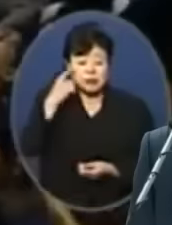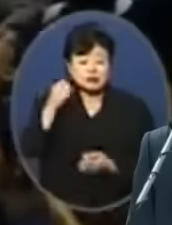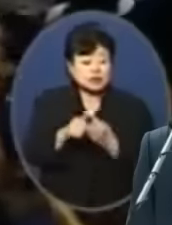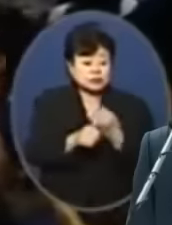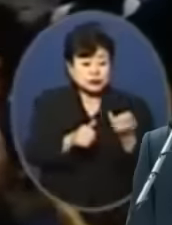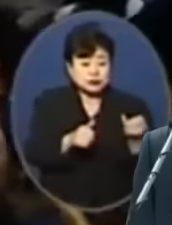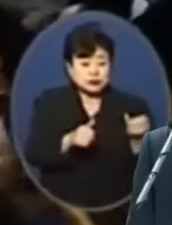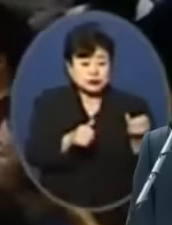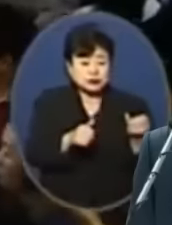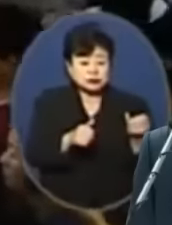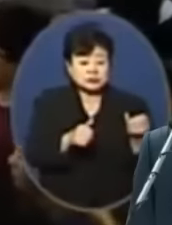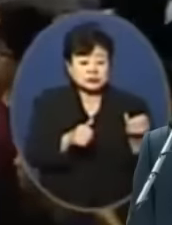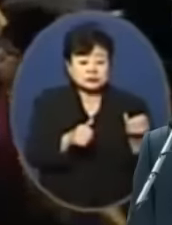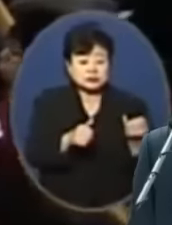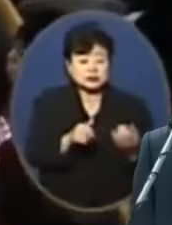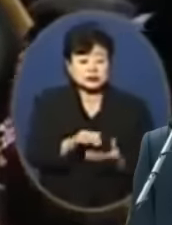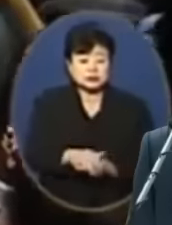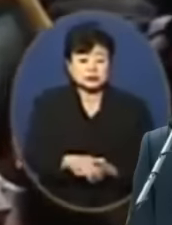사모는